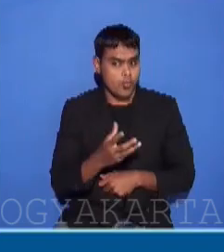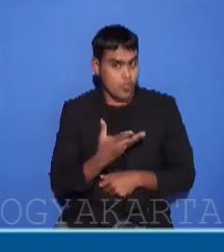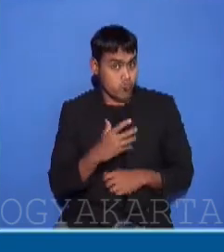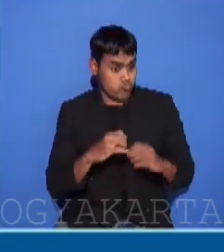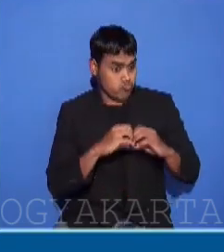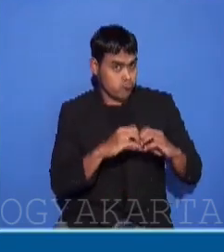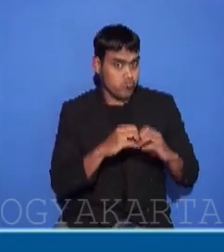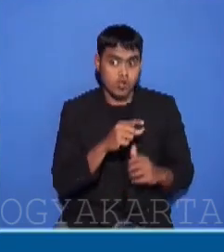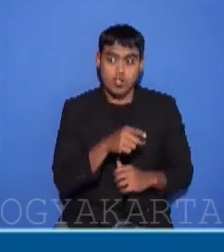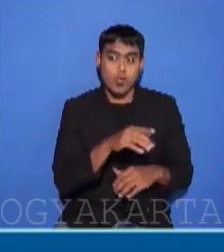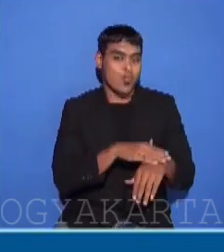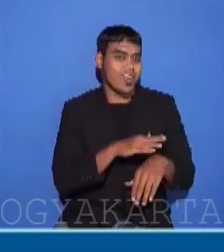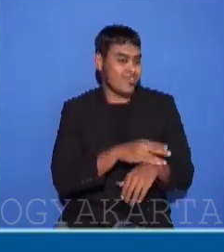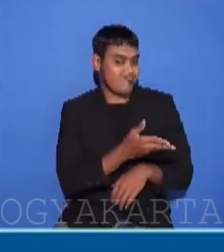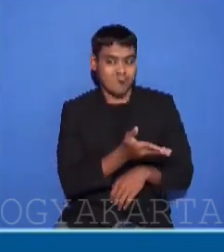siswa